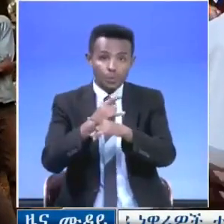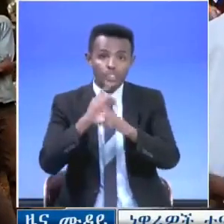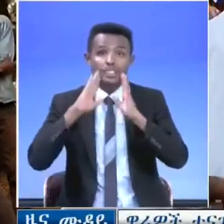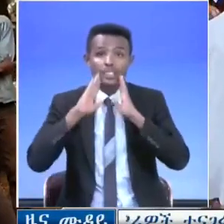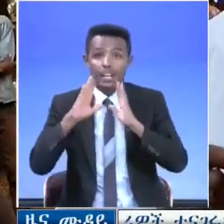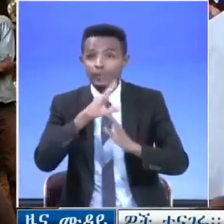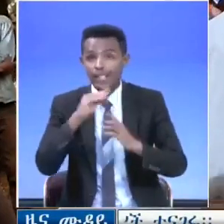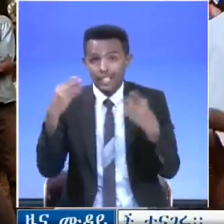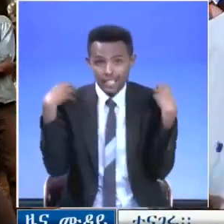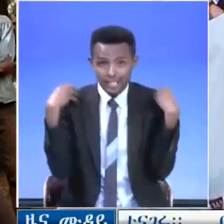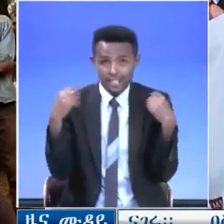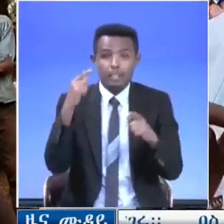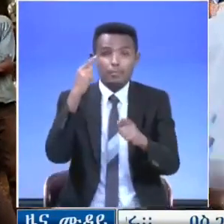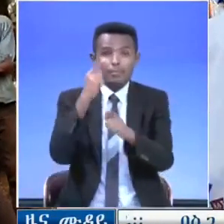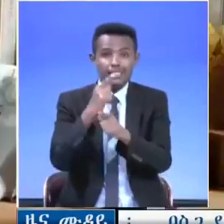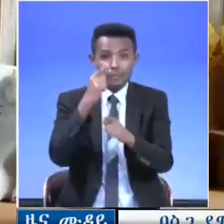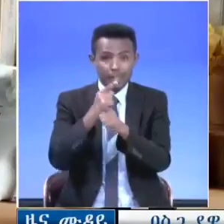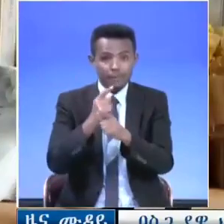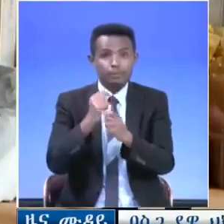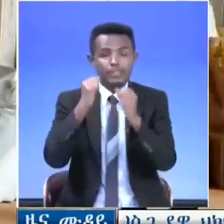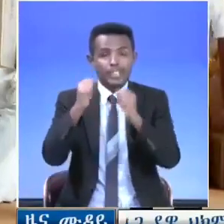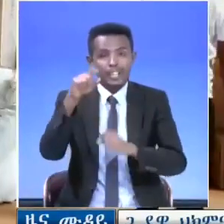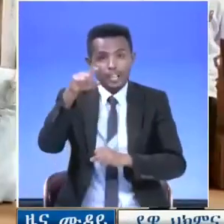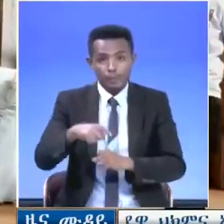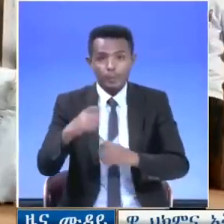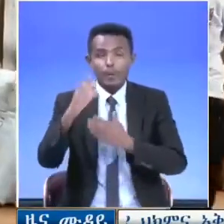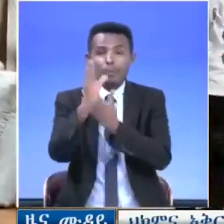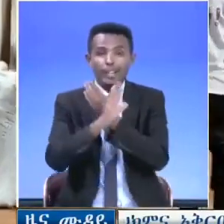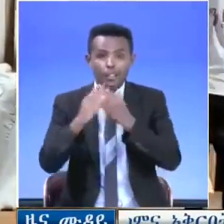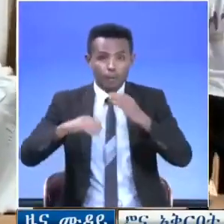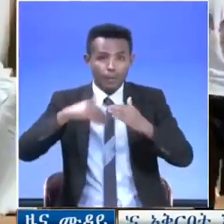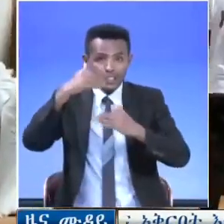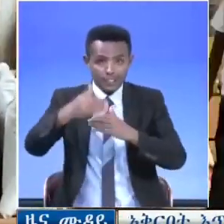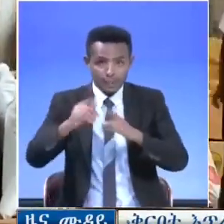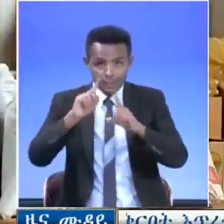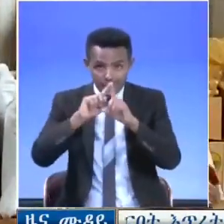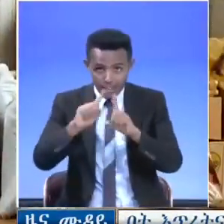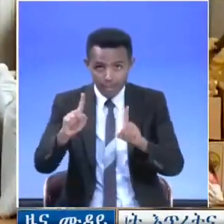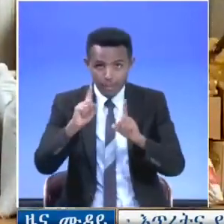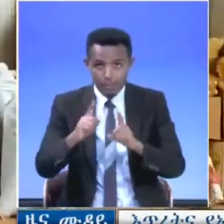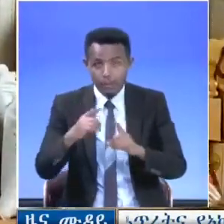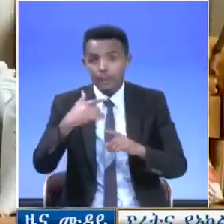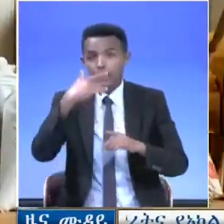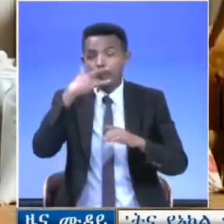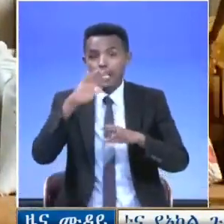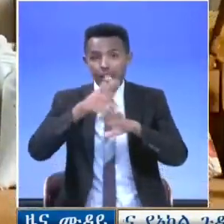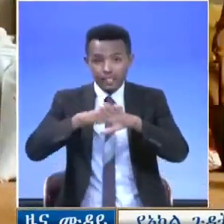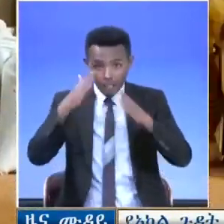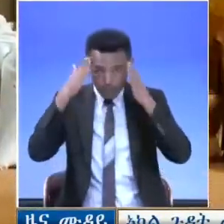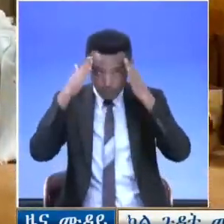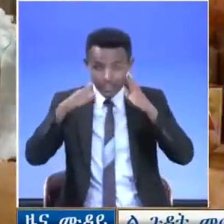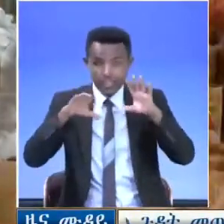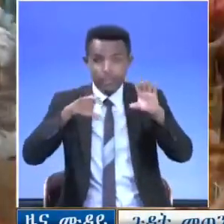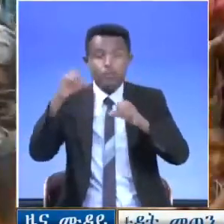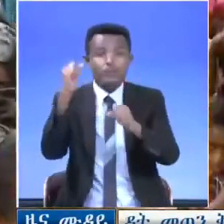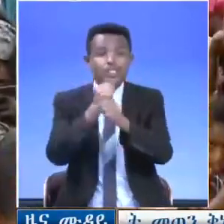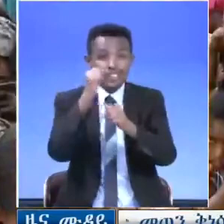ሰላምና ደህንነት ማስጠበቅ መቻል አለበት። ማህበሩ በቀጣይም በተለይም ደግሞ ህጻናት ላይ ትኩረት አድርጎ ለመስራት እቅድ እንዳለው